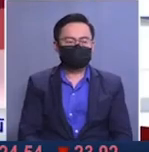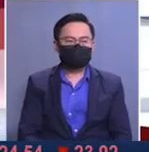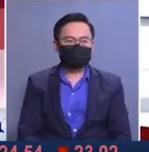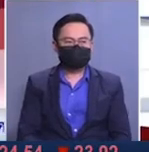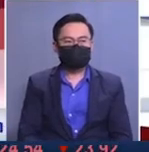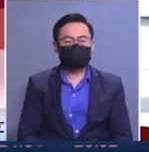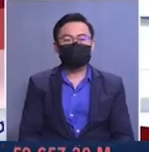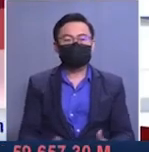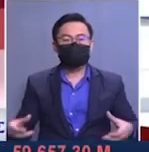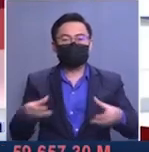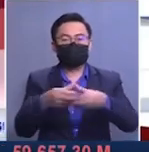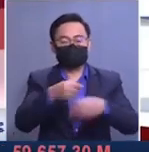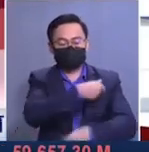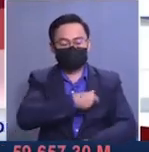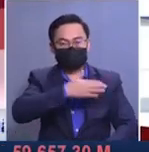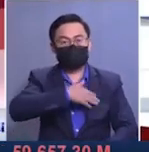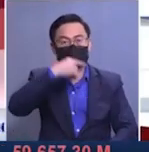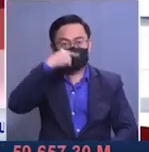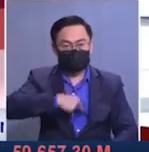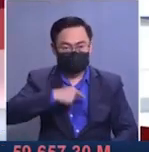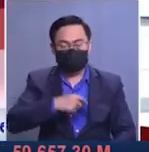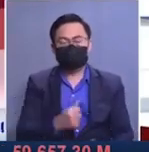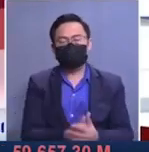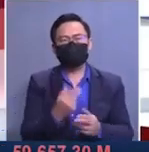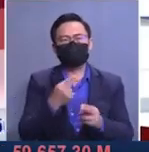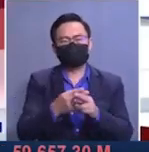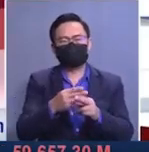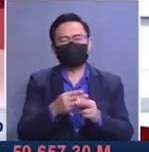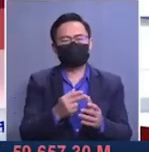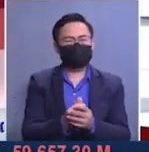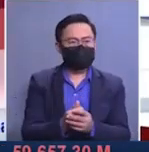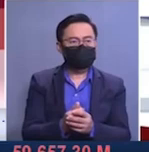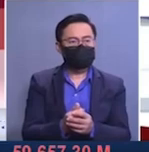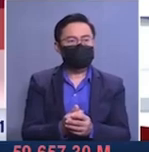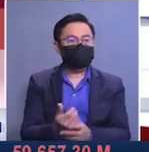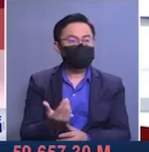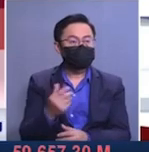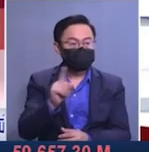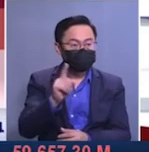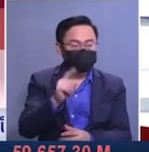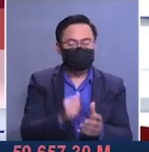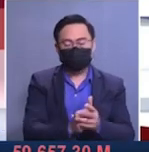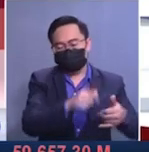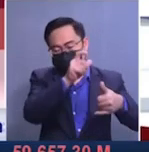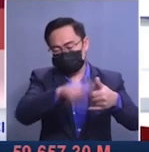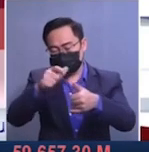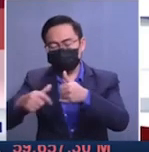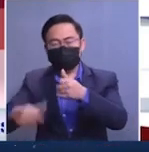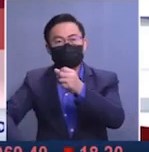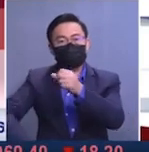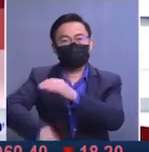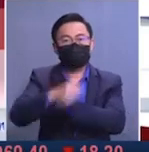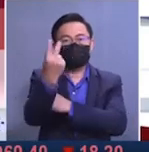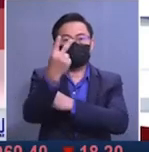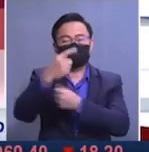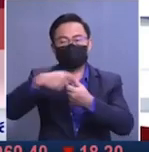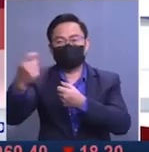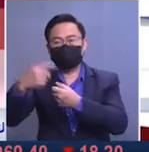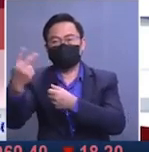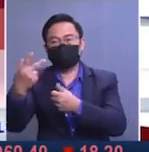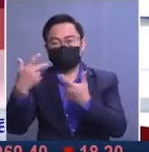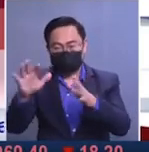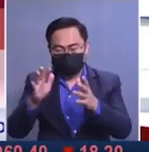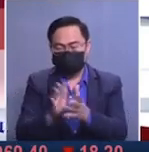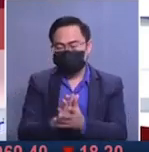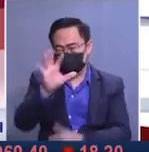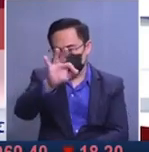ต่อกันที่ทีมชาติไทยนะครับมาโน่โพกิ้งเตรียมเรียก2นักเตะแข้งเสริมหลังพีรพัฒน์ นชัยยาและพรรษาเหมวิบูลย์ขอถอนตัวครับขณะ